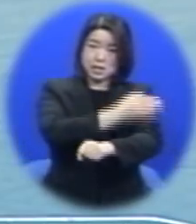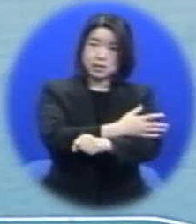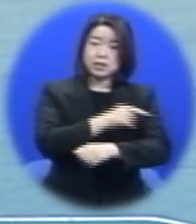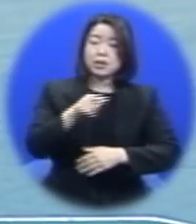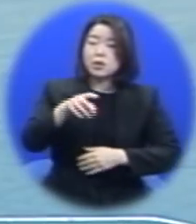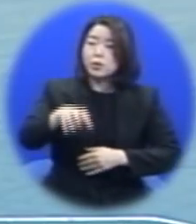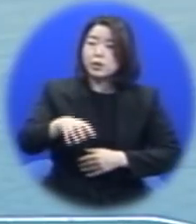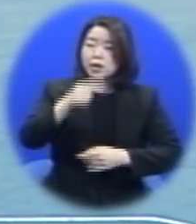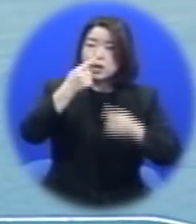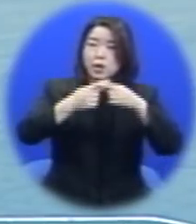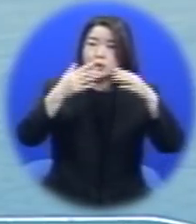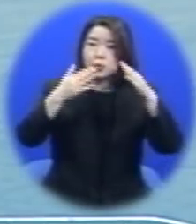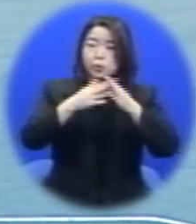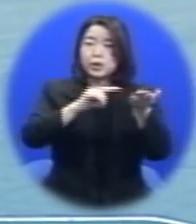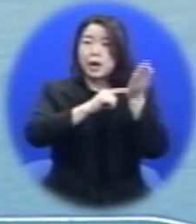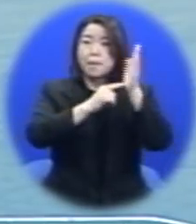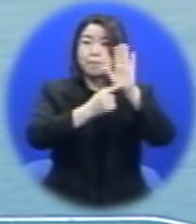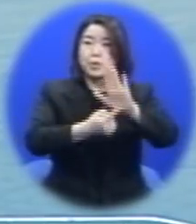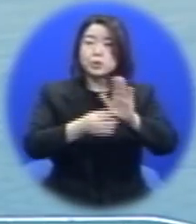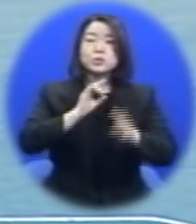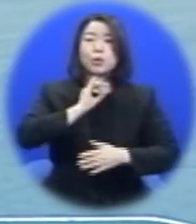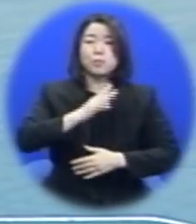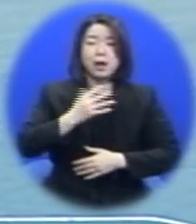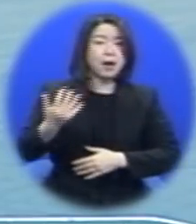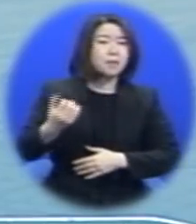여기가 교회라고 하는 표시로만